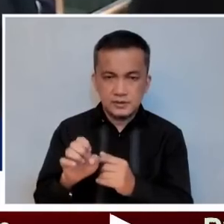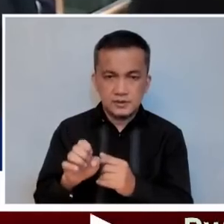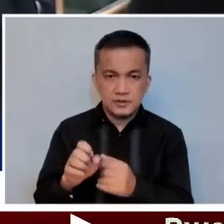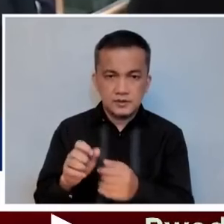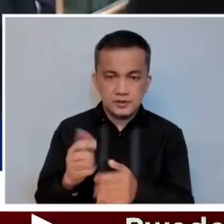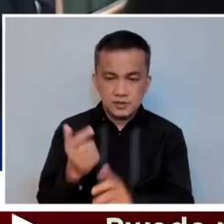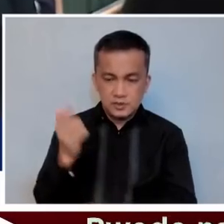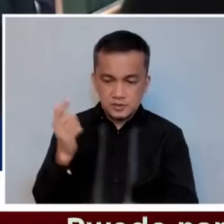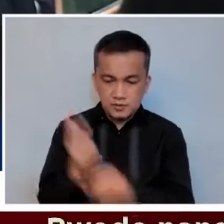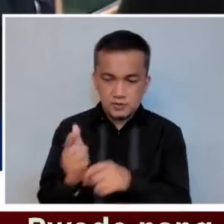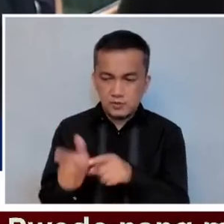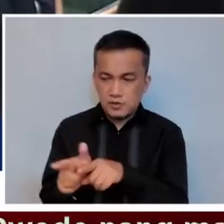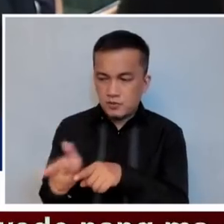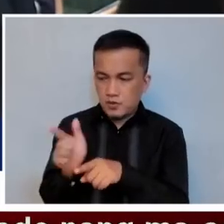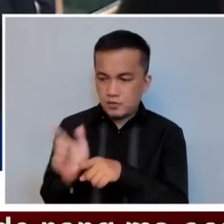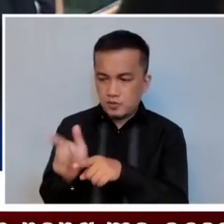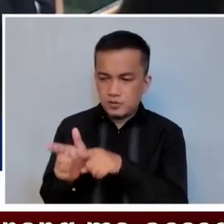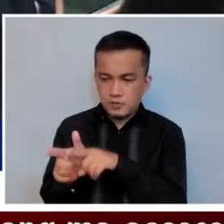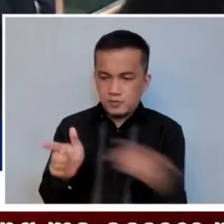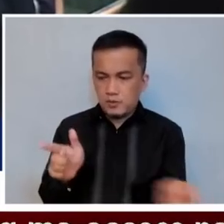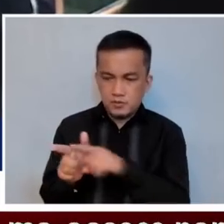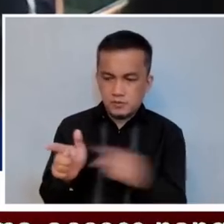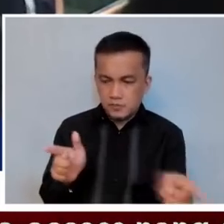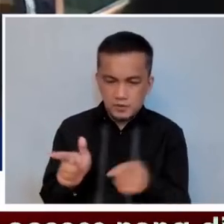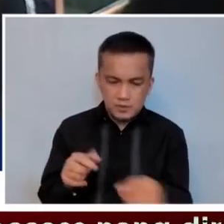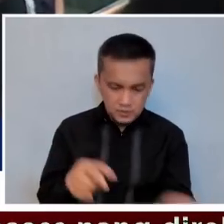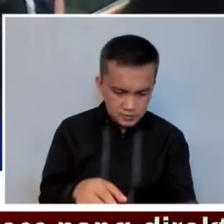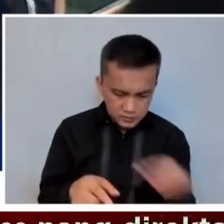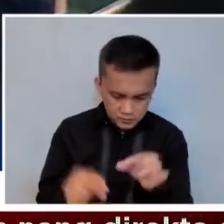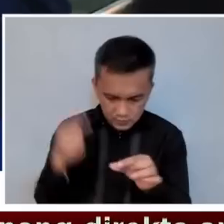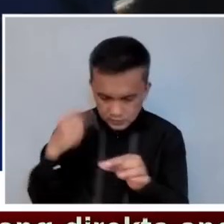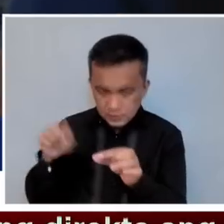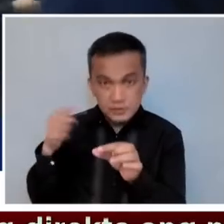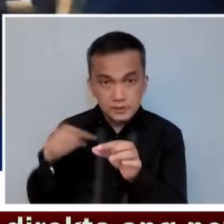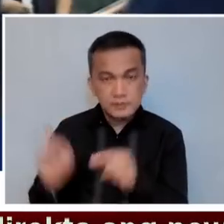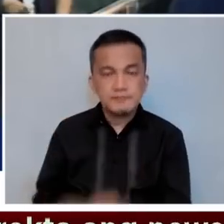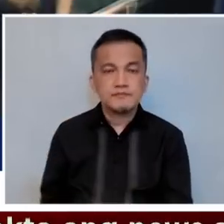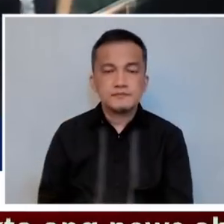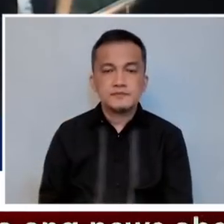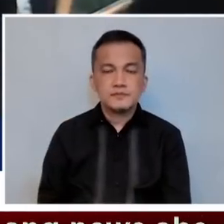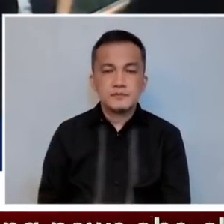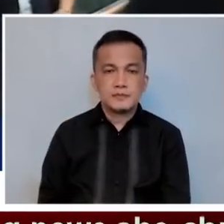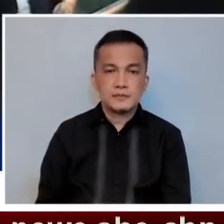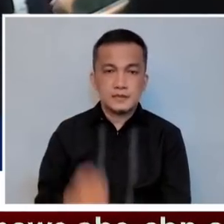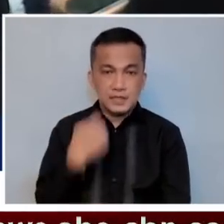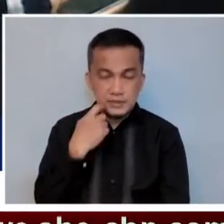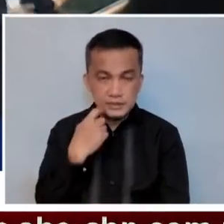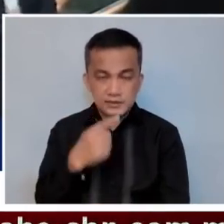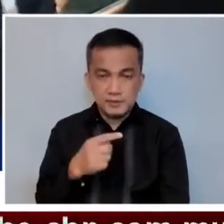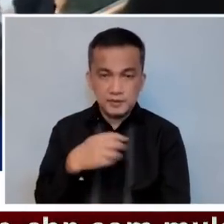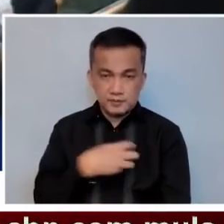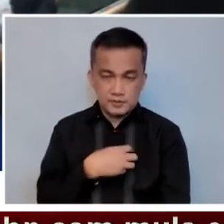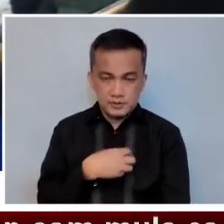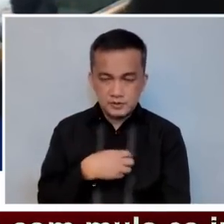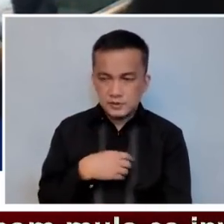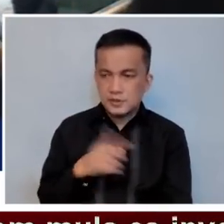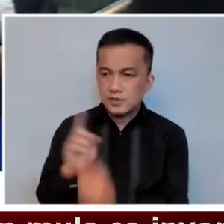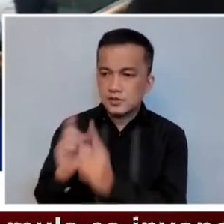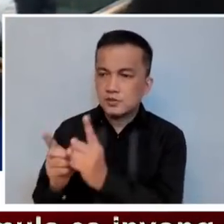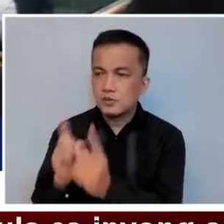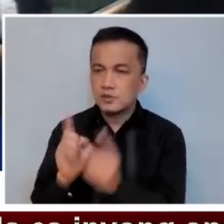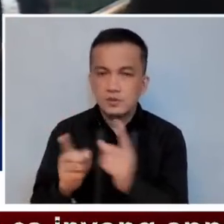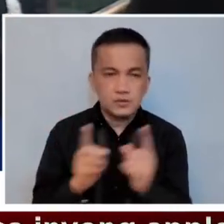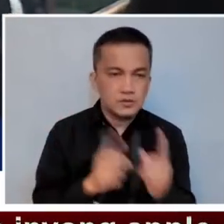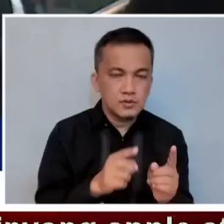slugs ng bala na kuha doon, kino-cross-examine nila ang mga ebidensyang ito. At kanina, Karen, ayon sa PNP, isa-isa na nilang kinakausap